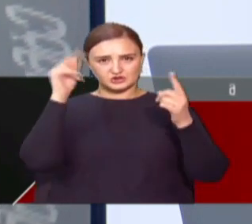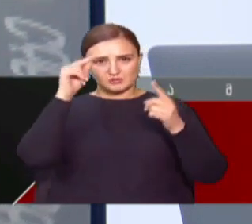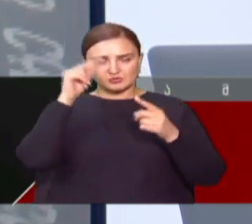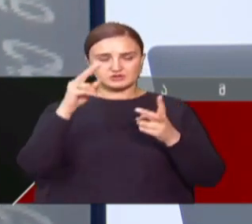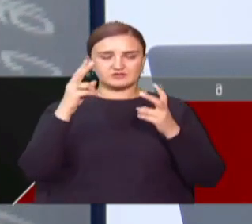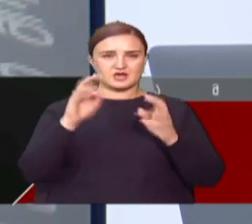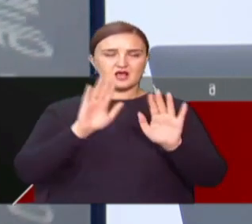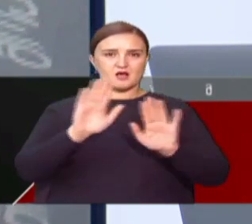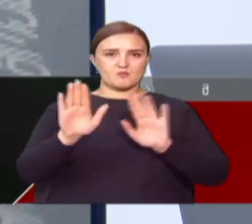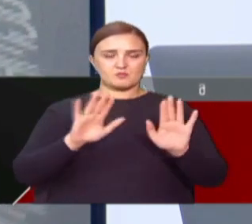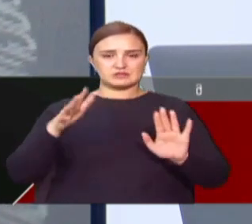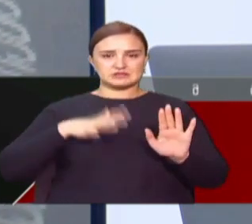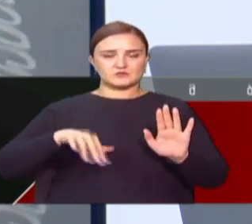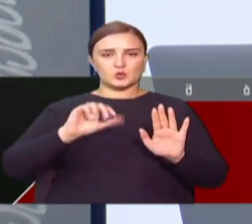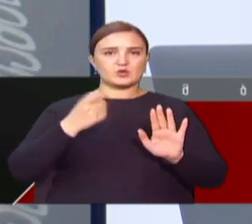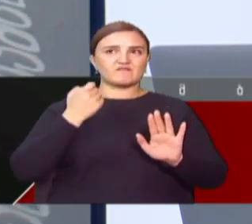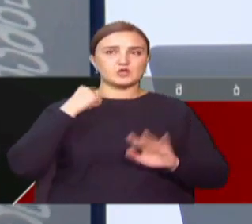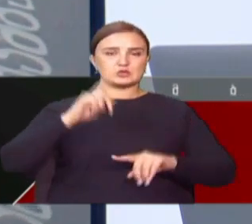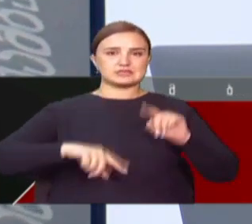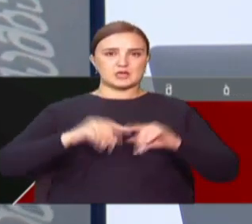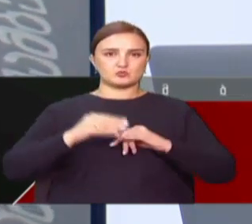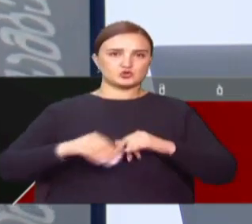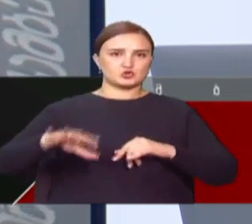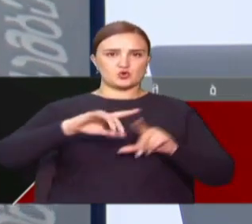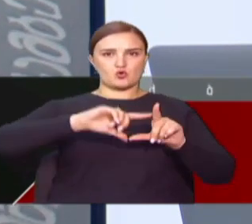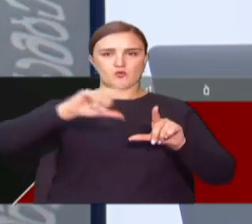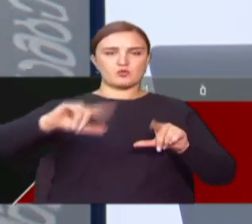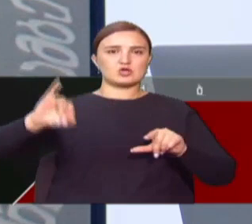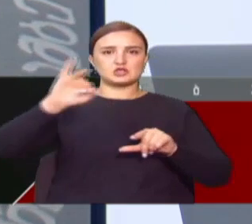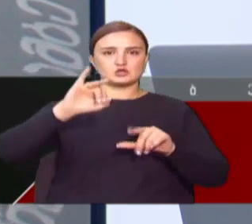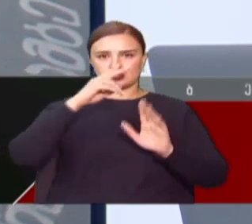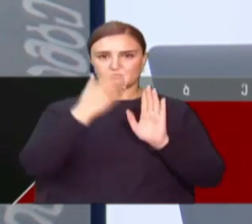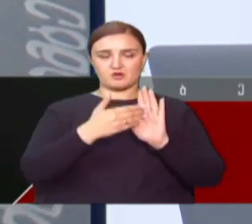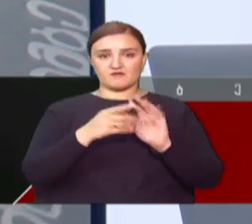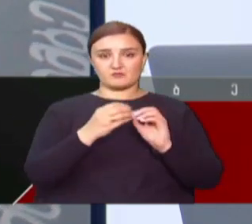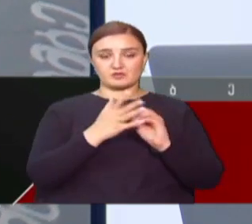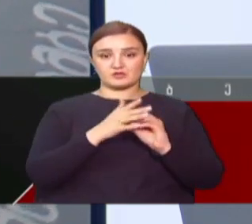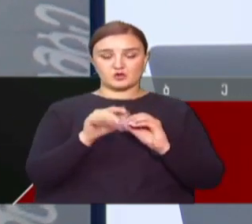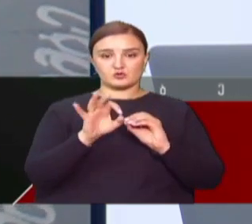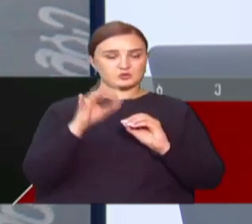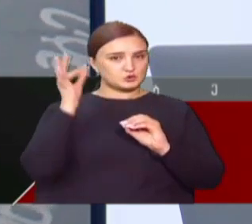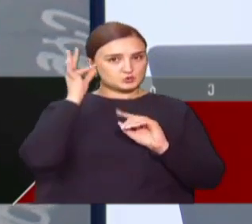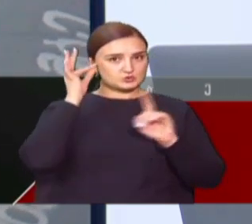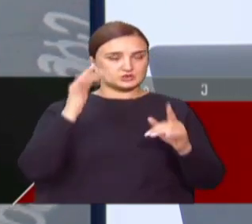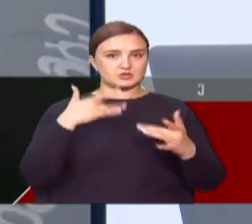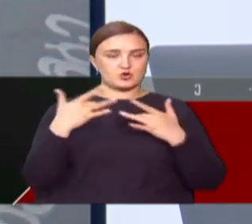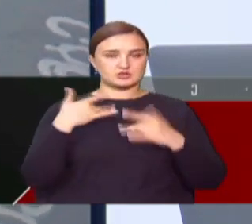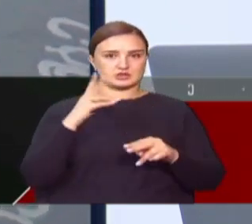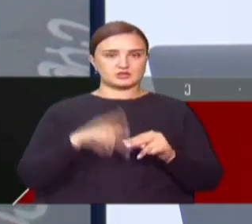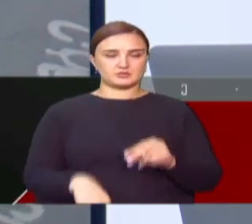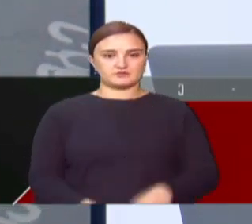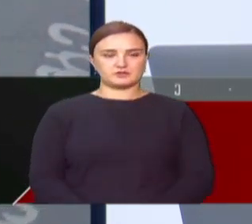ინტერაქტიული გამოფენა, რომელიც საქართველოს როგორც ღვინის სამშობლოს ისტორიას ასახავს. Ფესტივალი 15 ოქტომბერს ზუგდიდში გალა კონცერტით